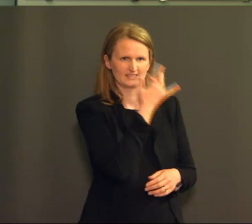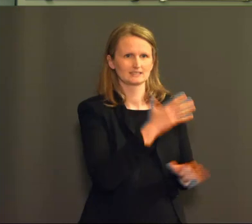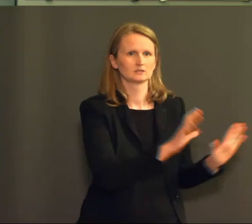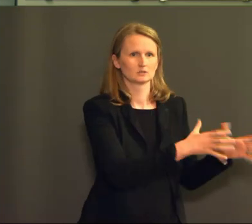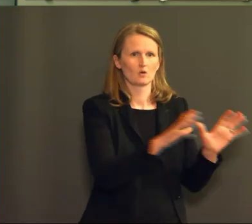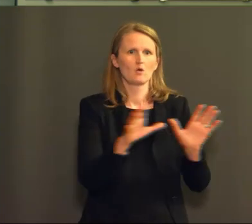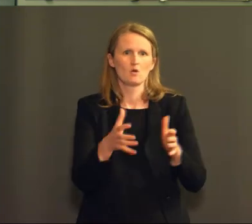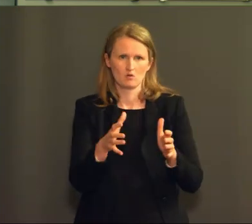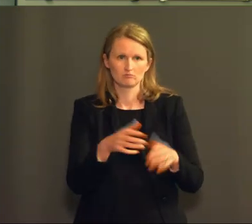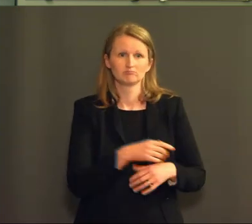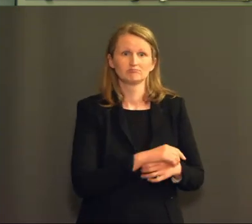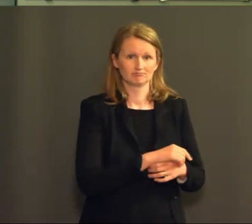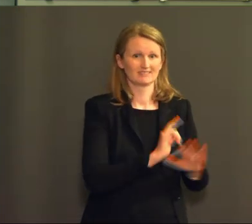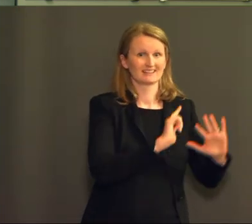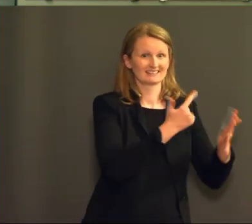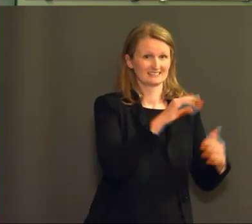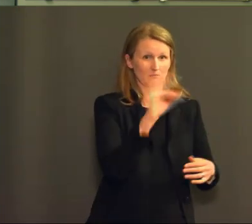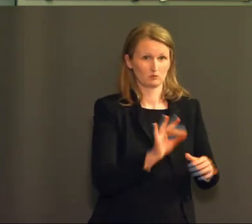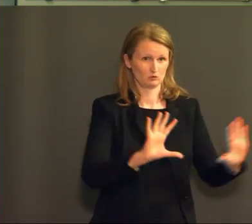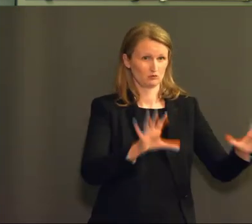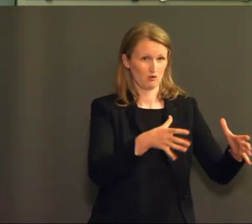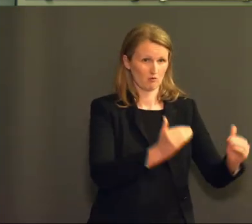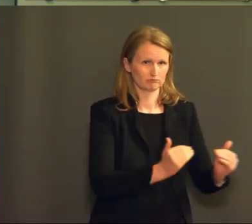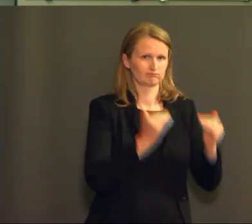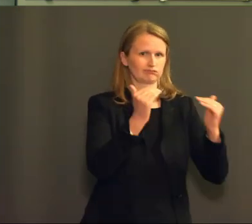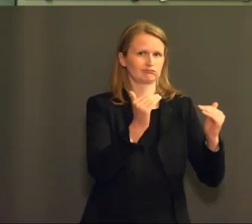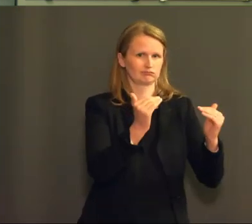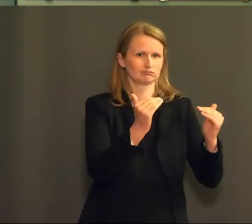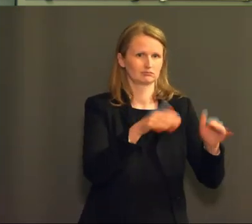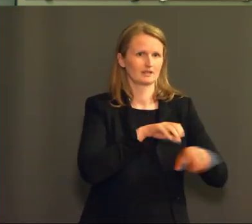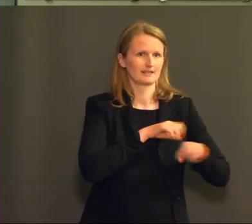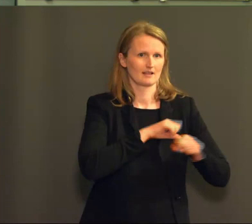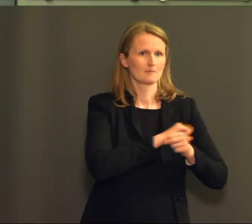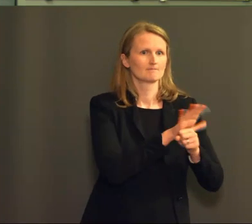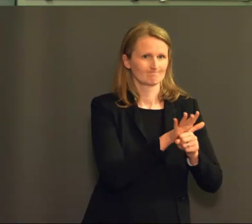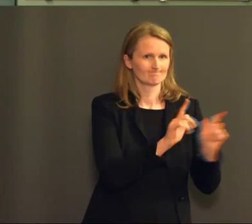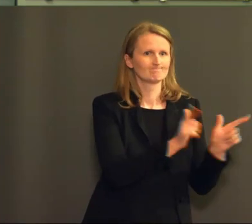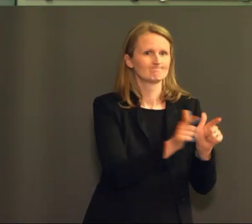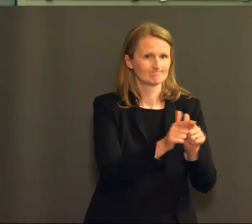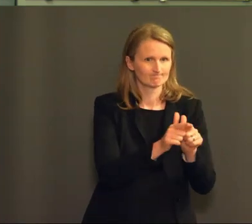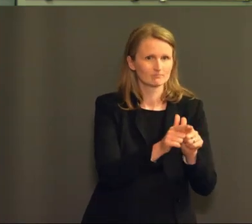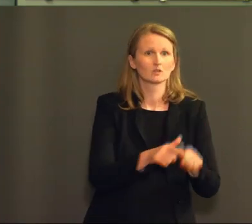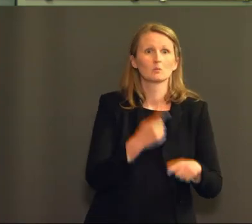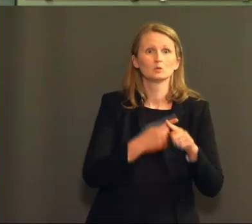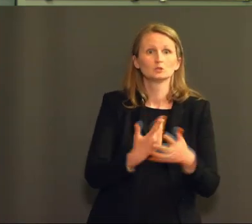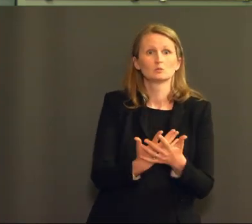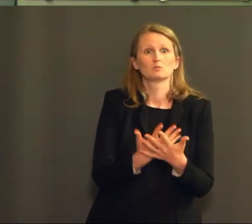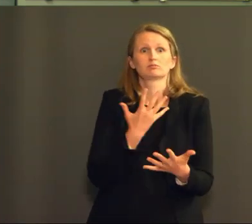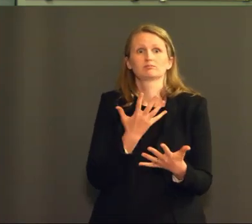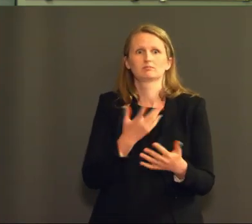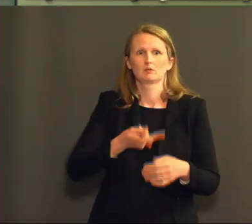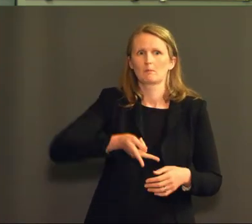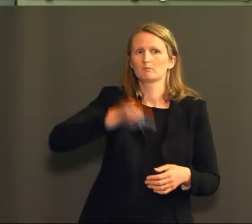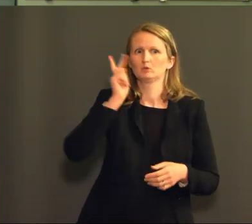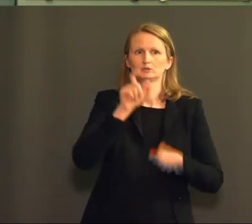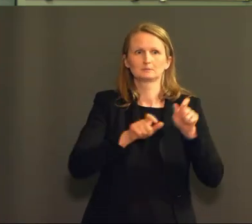élèves et nos jeunes, avec également des augmentations limitées chez les plus de 50 ans et chez les plus de 80